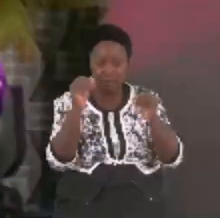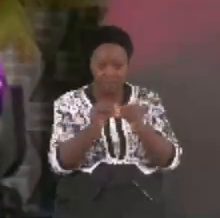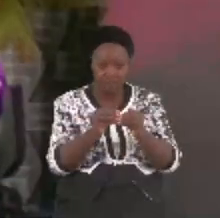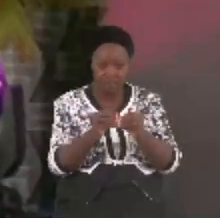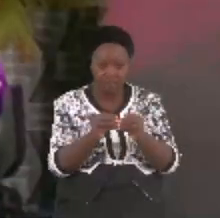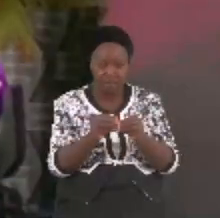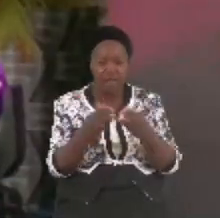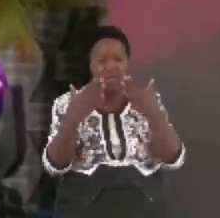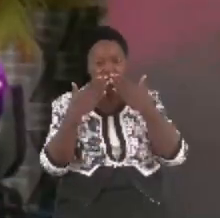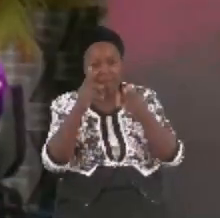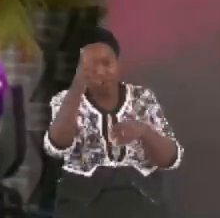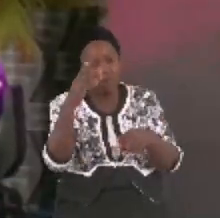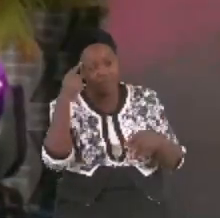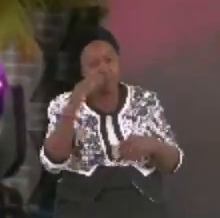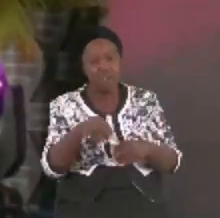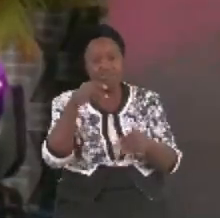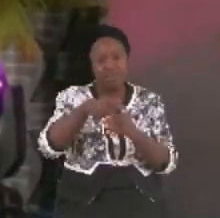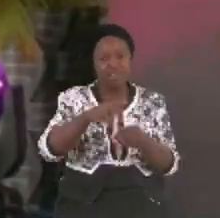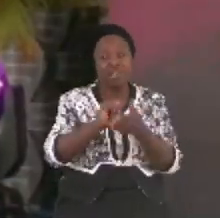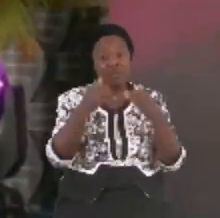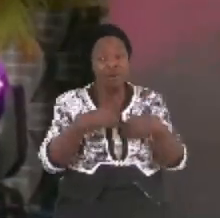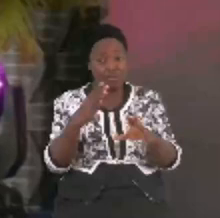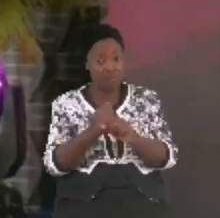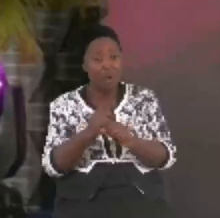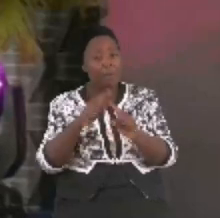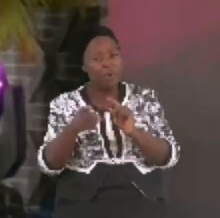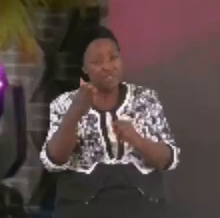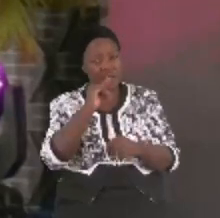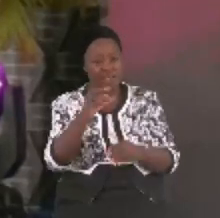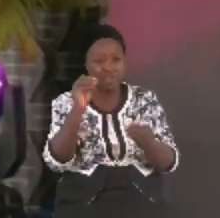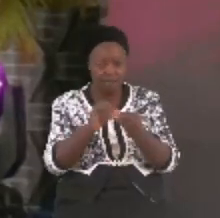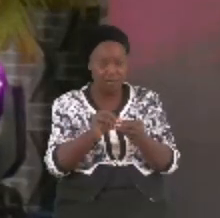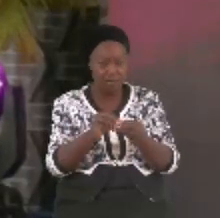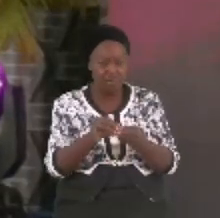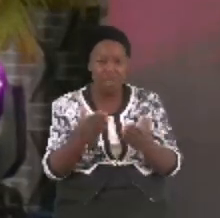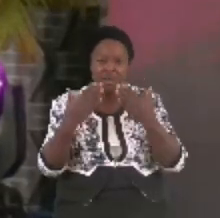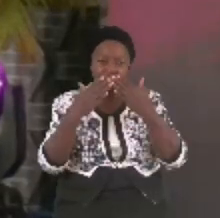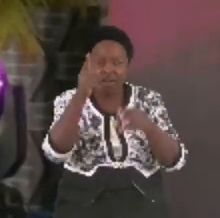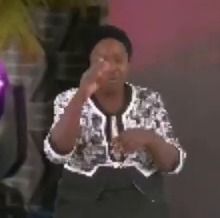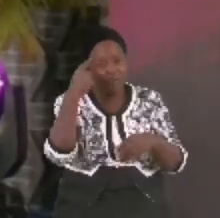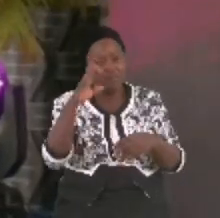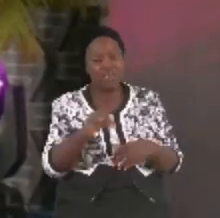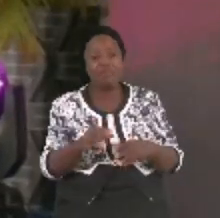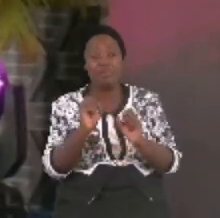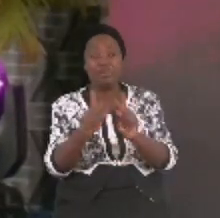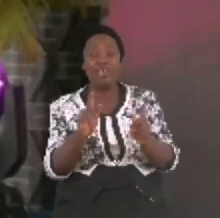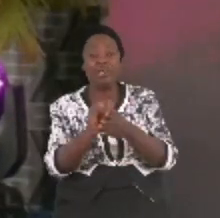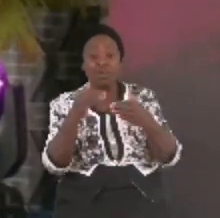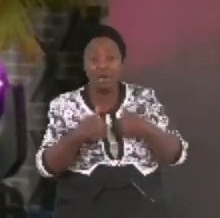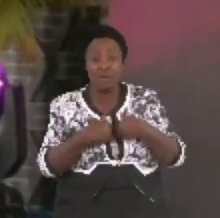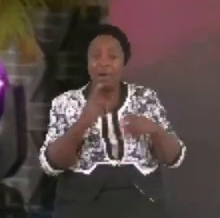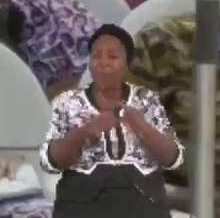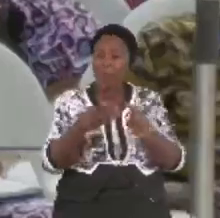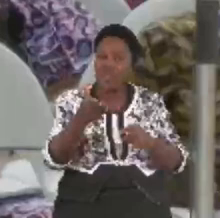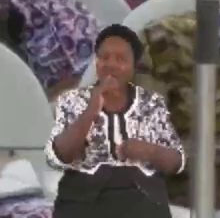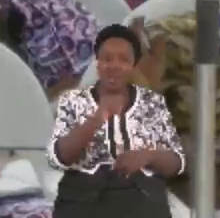mais il y en a plus. Dieu merci pour tous les privilèges que tu as, mais il y en a plus. Quelqu'un dit, il